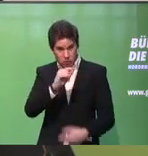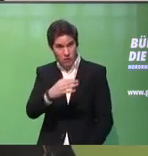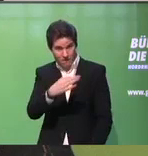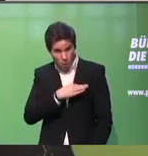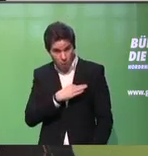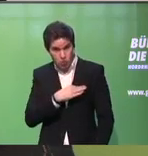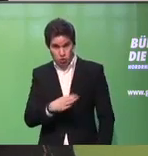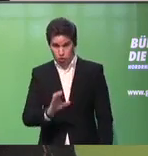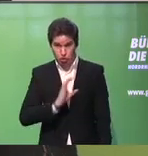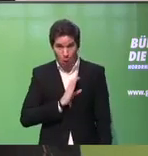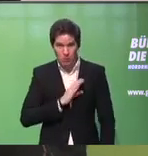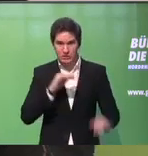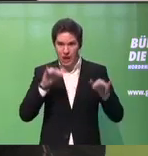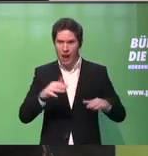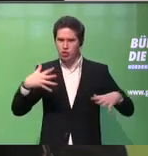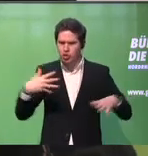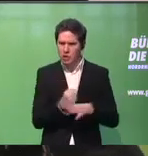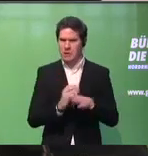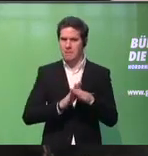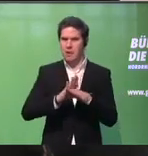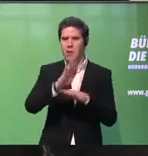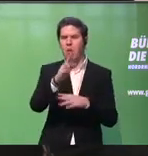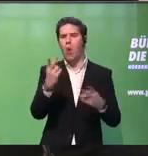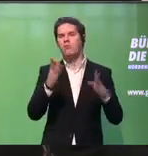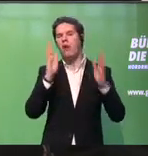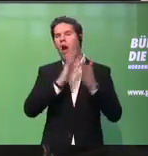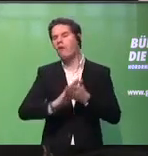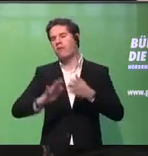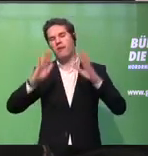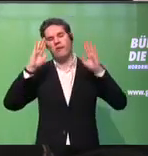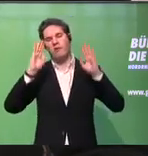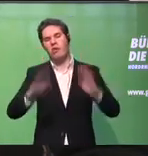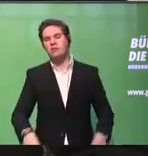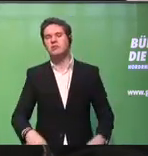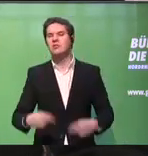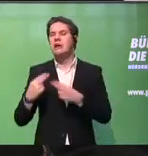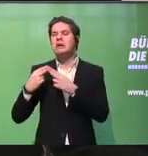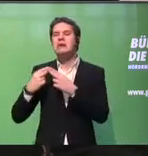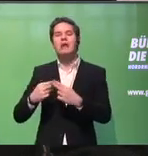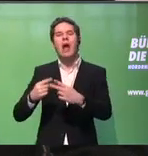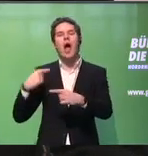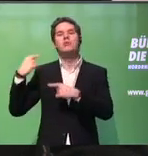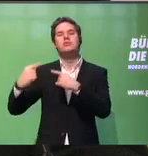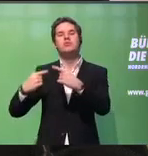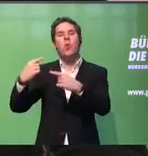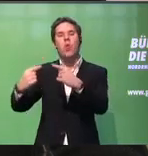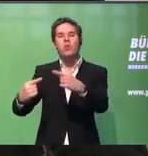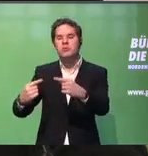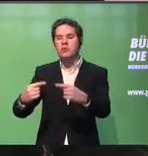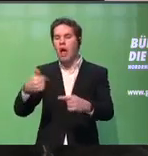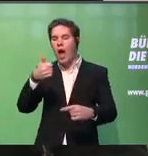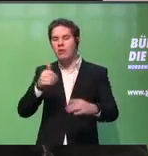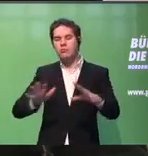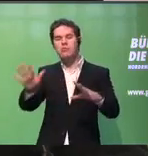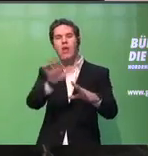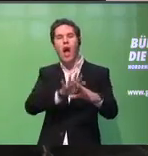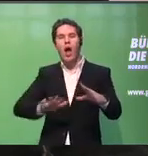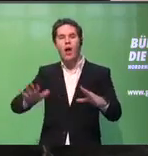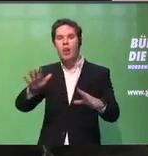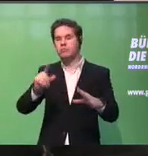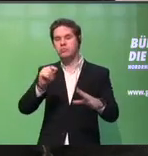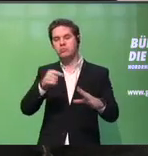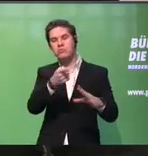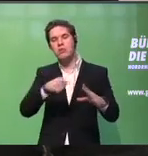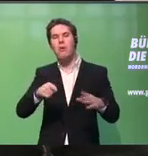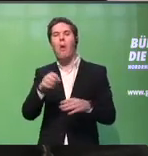herauszukommen, oder machen wir ein Weiter-so und sehen zu, wie sich eine ganze Generation und ein Teil des Kontinents von dem